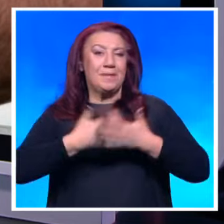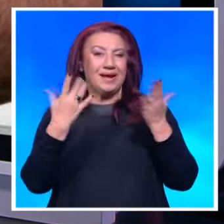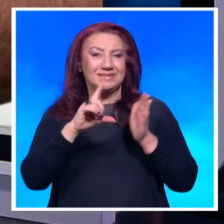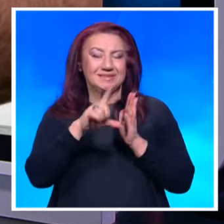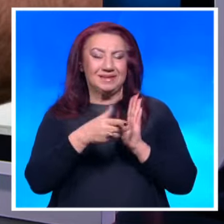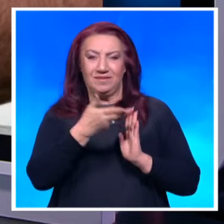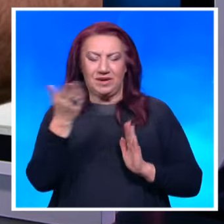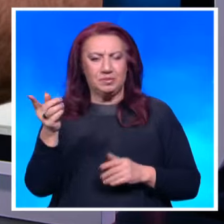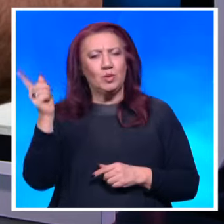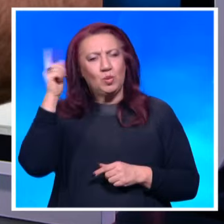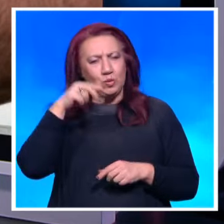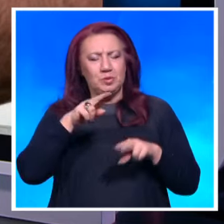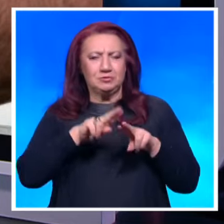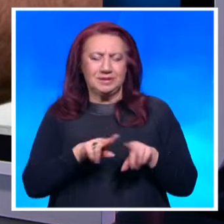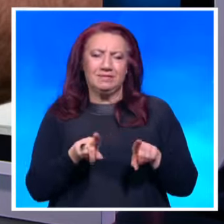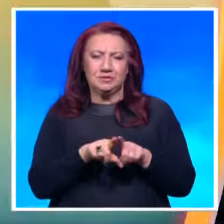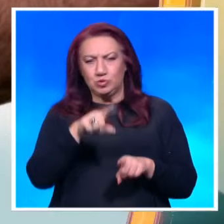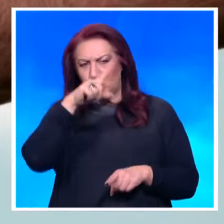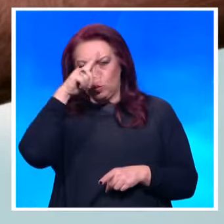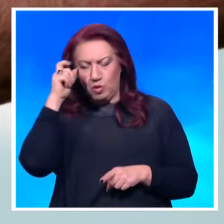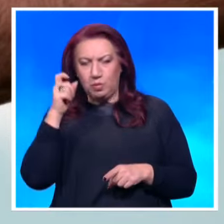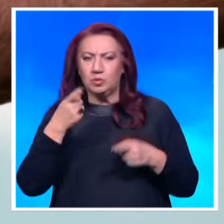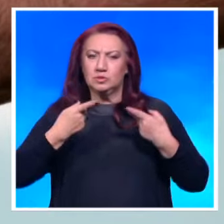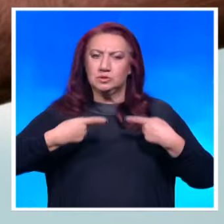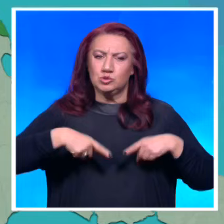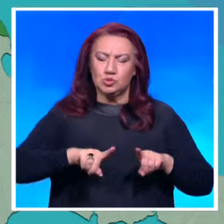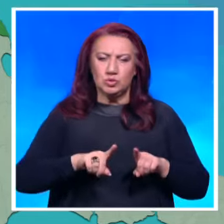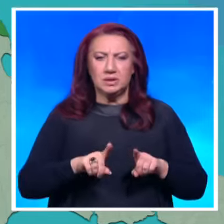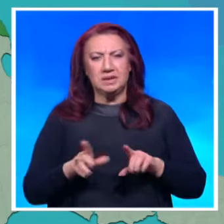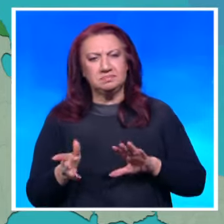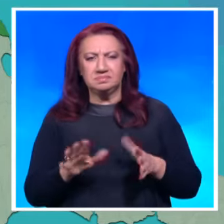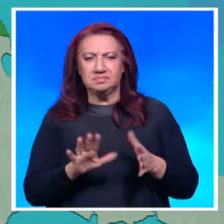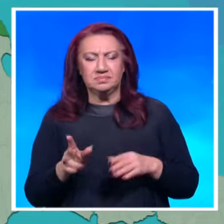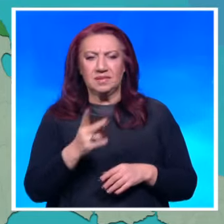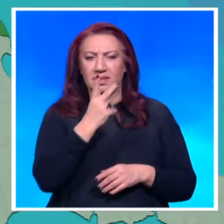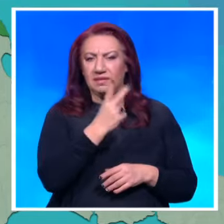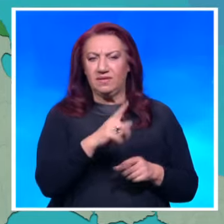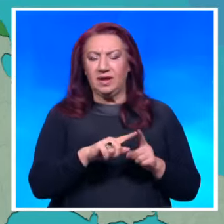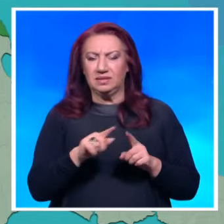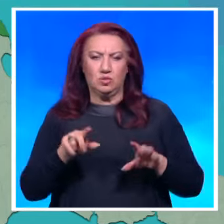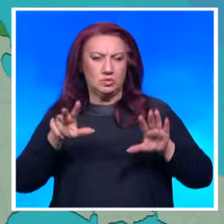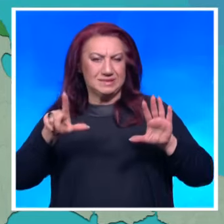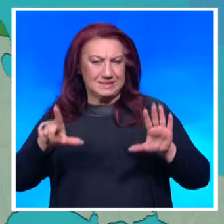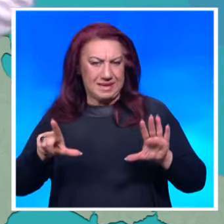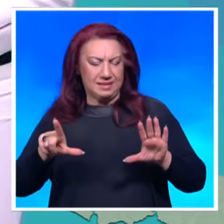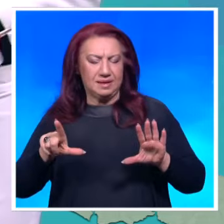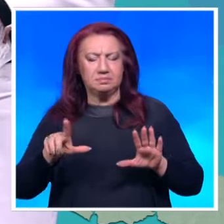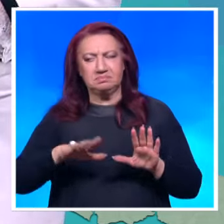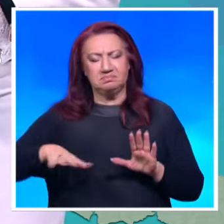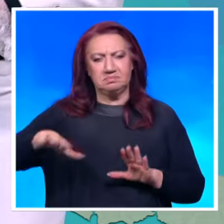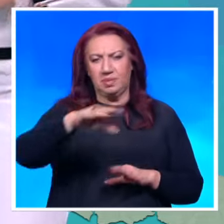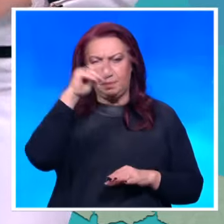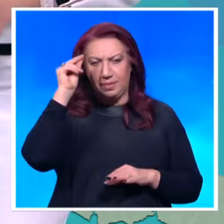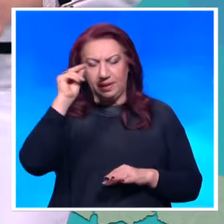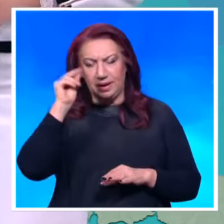остане все още с приятни температури сутринта ще бъдат между 2 и 7° в по-голямата част от страната